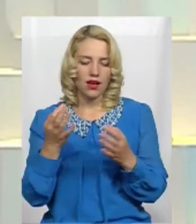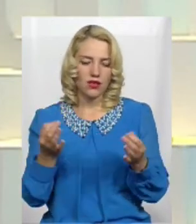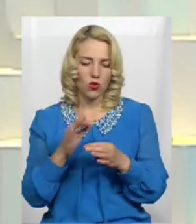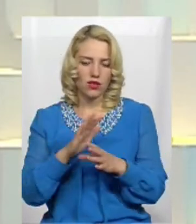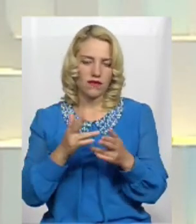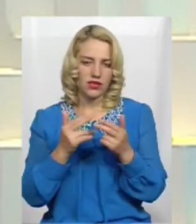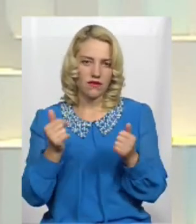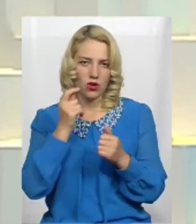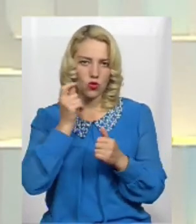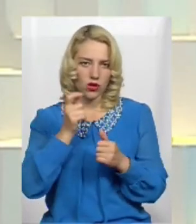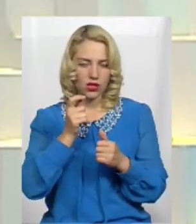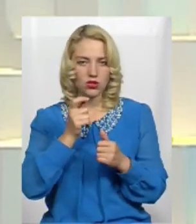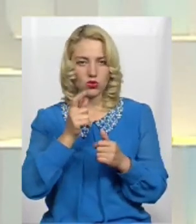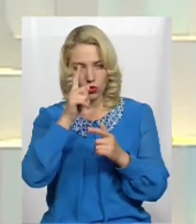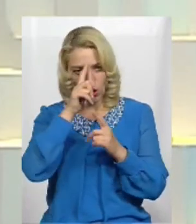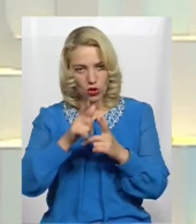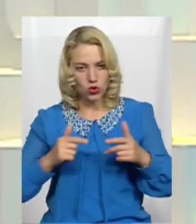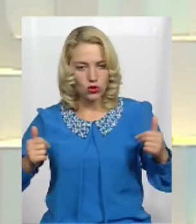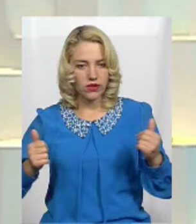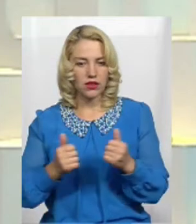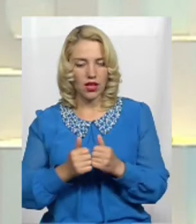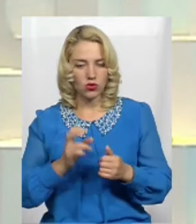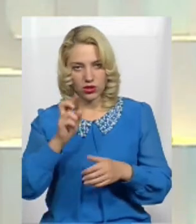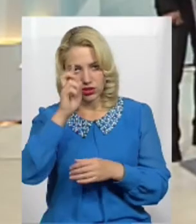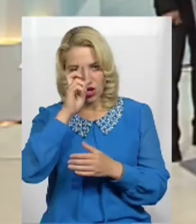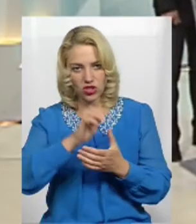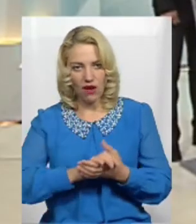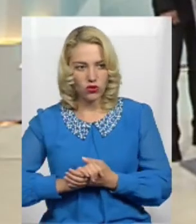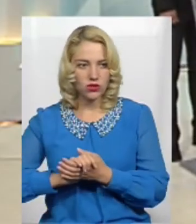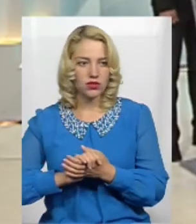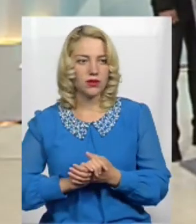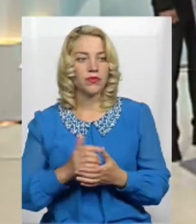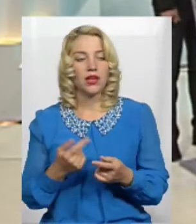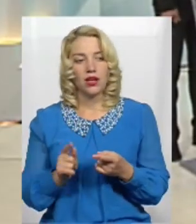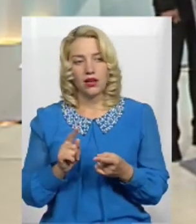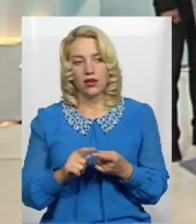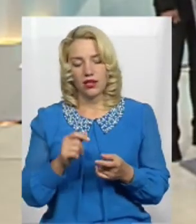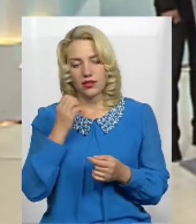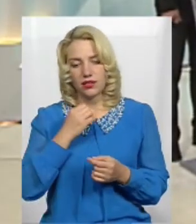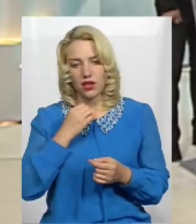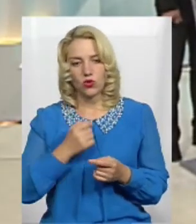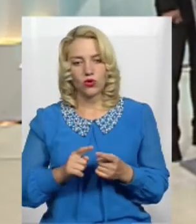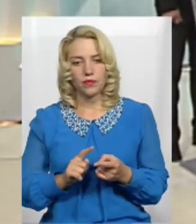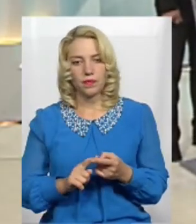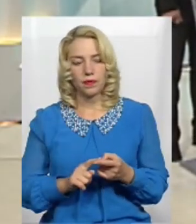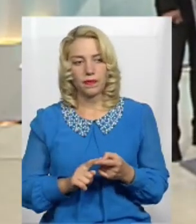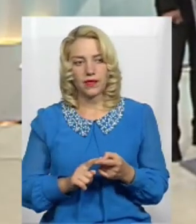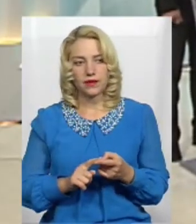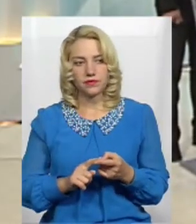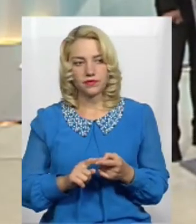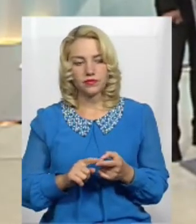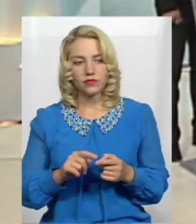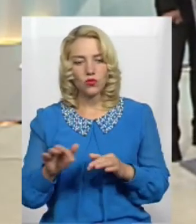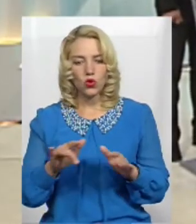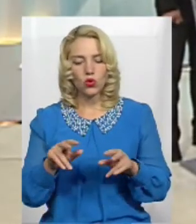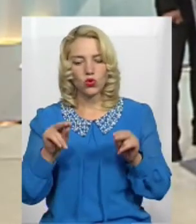визнавала українського суверенітету і української державності. Дякую за відповіді у цьому блоці. Координатор центру UA і руху